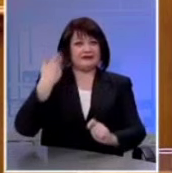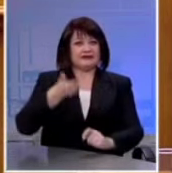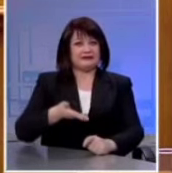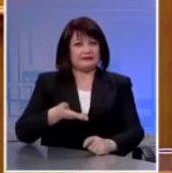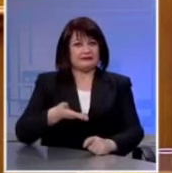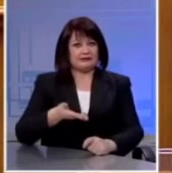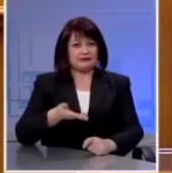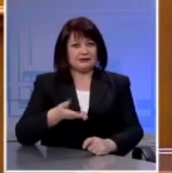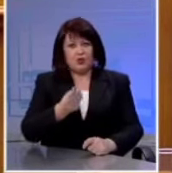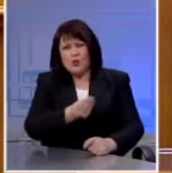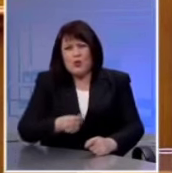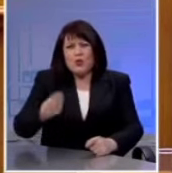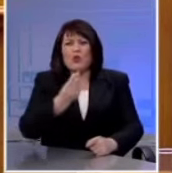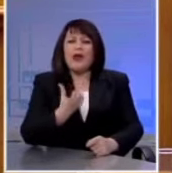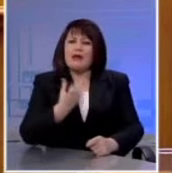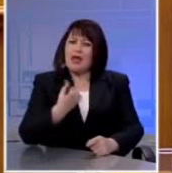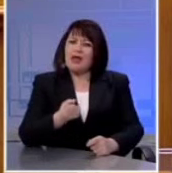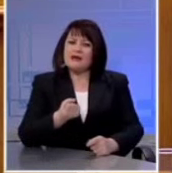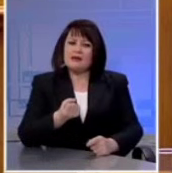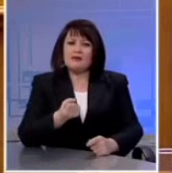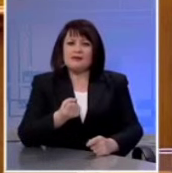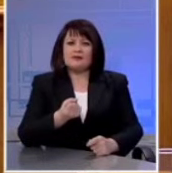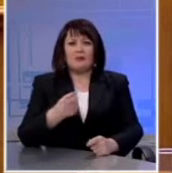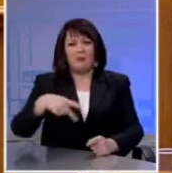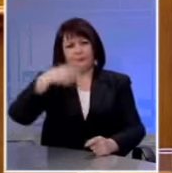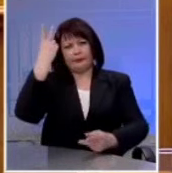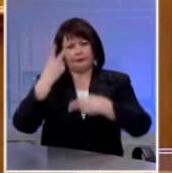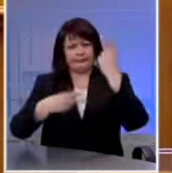τόσο μεγάλος και τέτοια η ασυδοσία του,